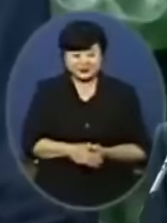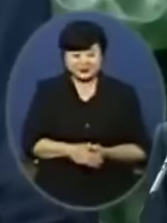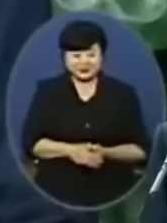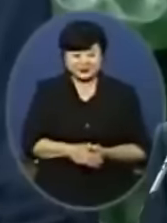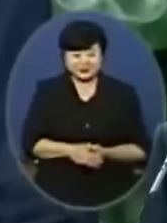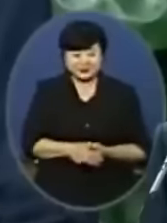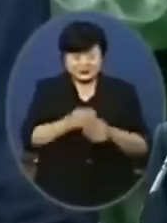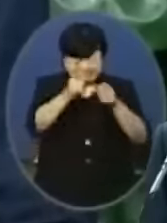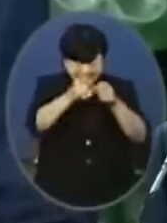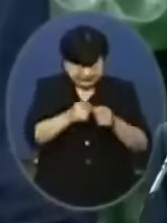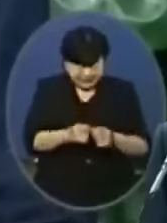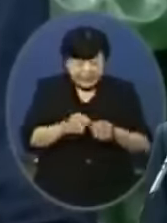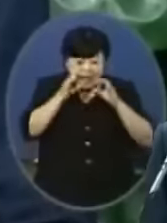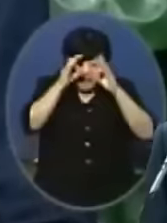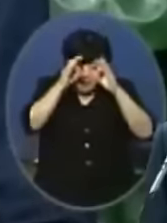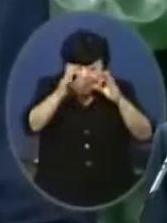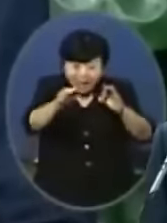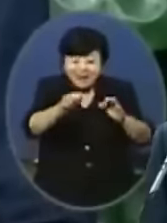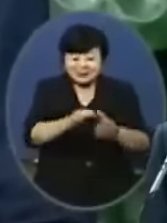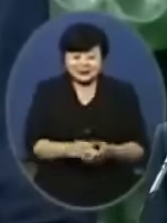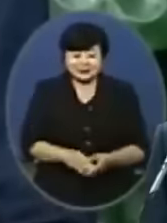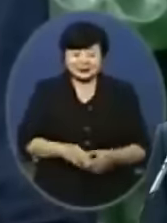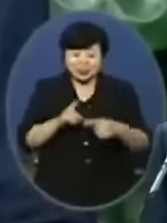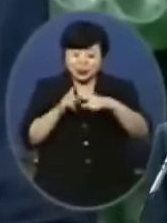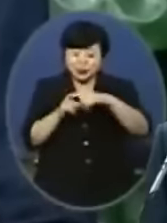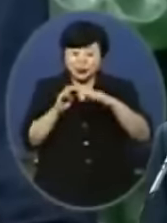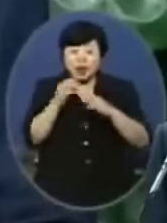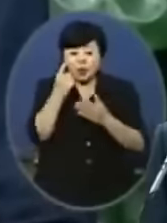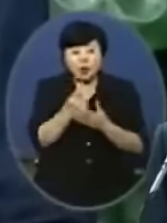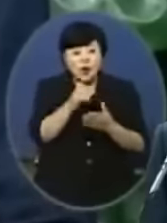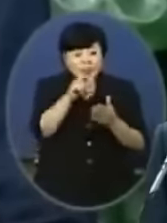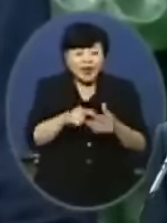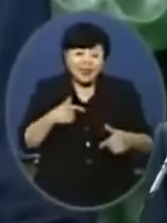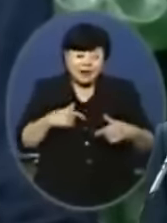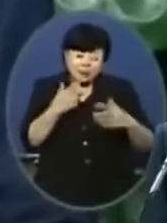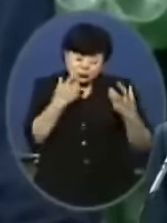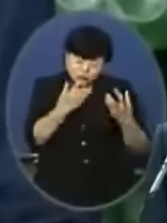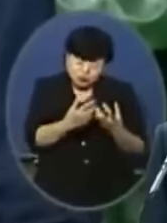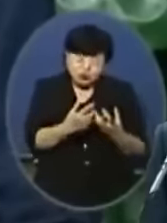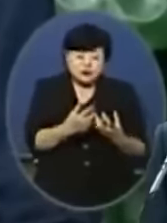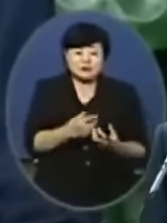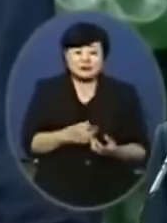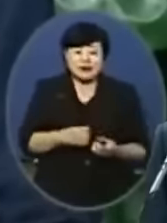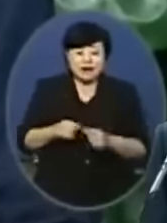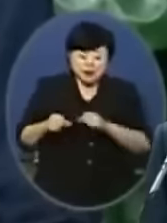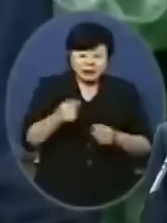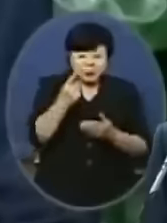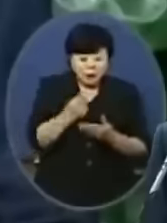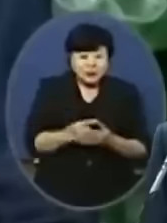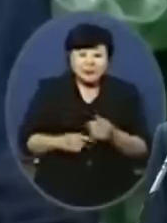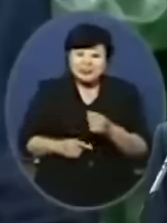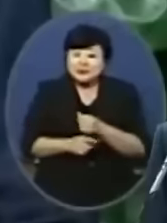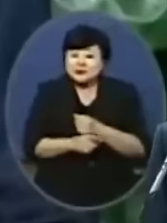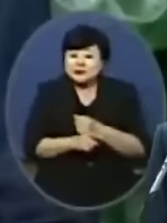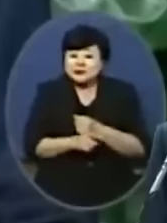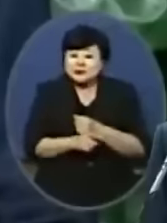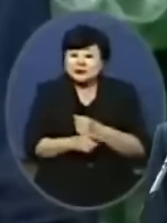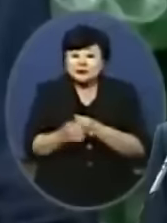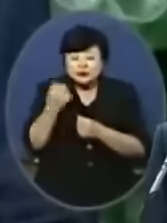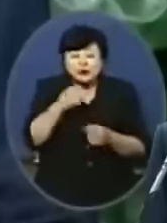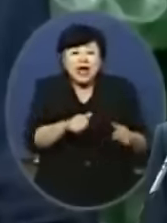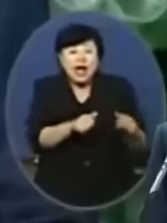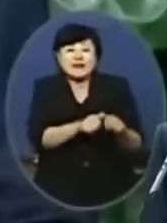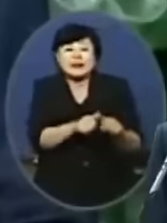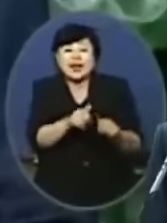좀 자세히 보세요. 저 사람들이 다 교회를 찾아올 때 기쁨이 충만하고 활기차게 들어오는 것을 보면 누가 같이 오기